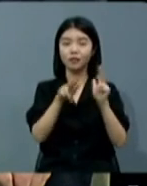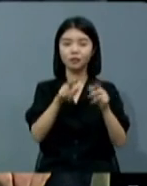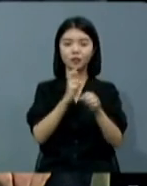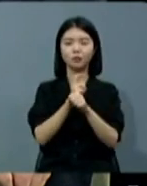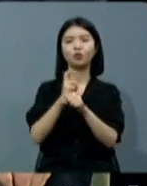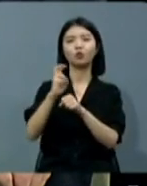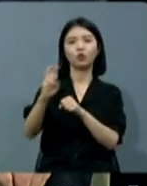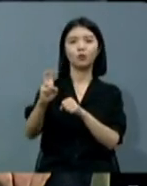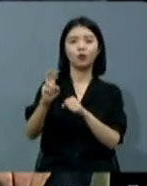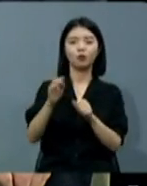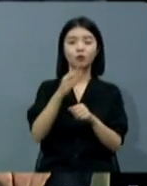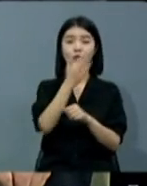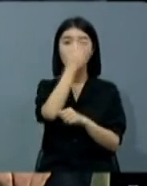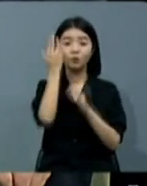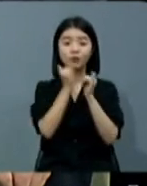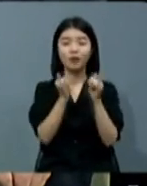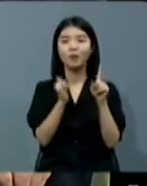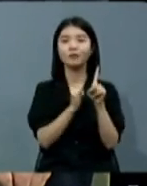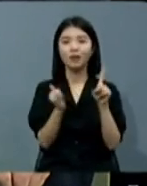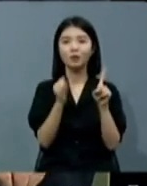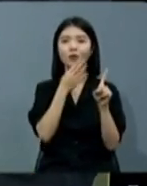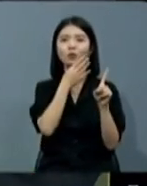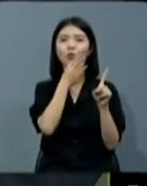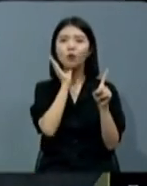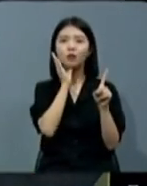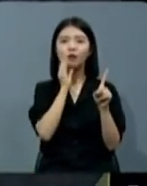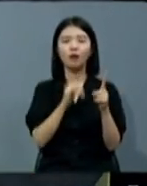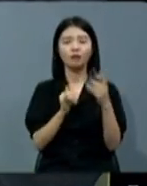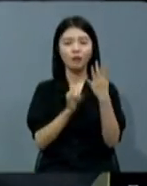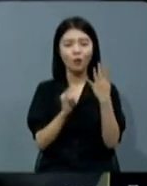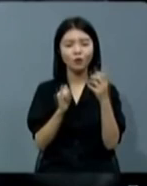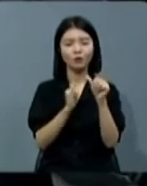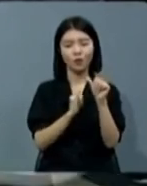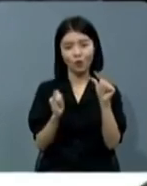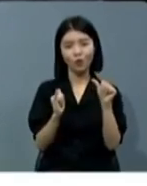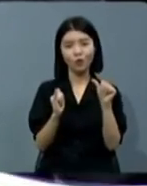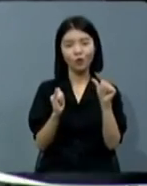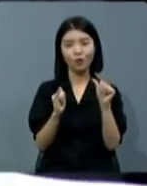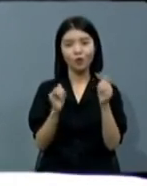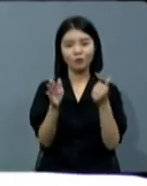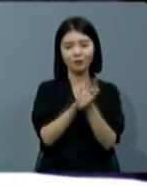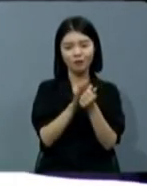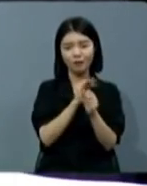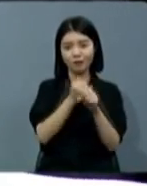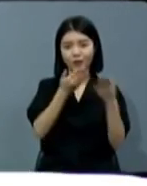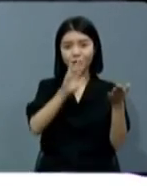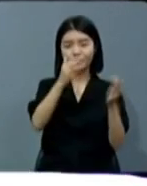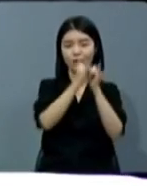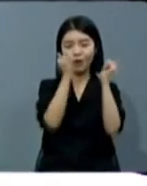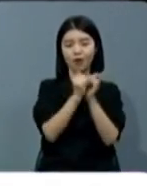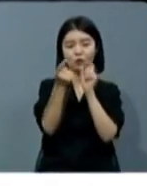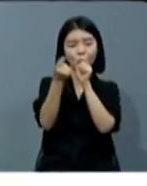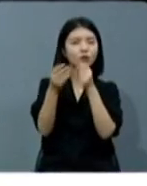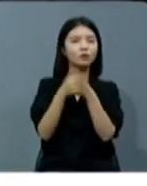20년 뒤면은 젊은 사람 한 사람이 노인을 네 다섯 명씩 이 부양하는 이 사회가 오기 때문에